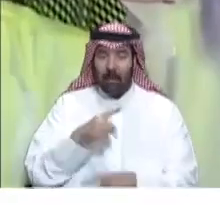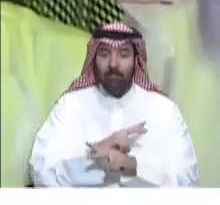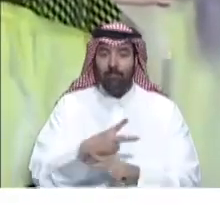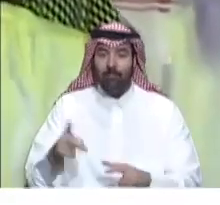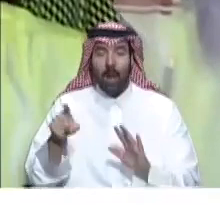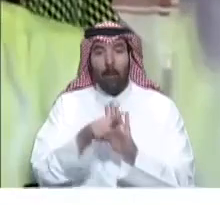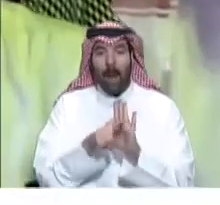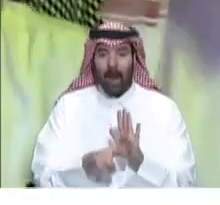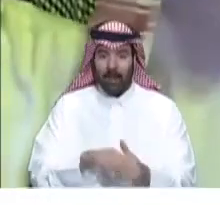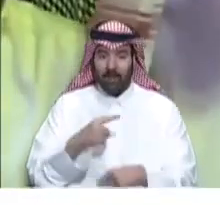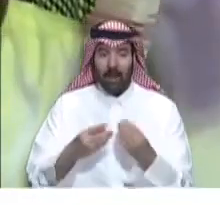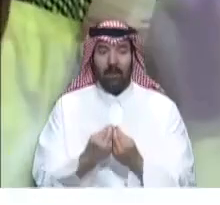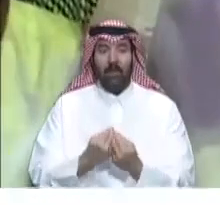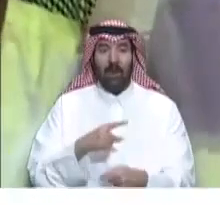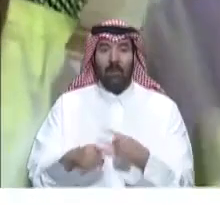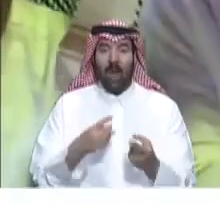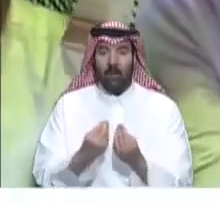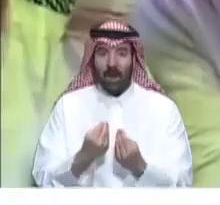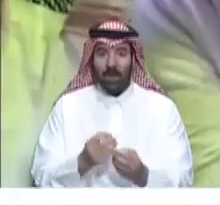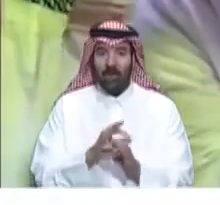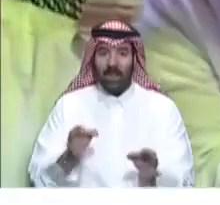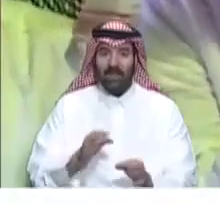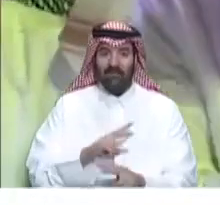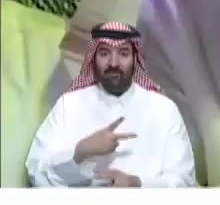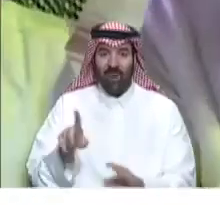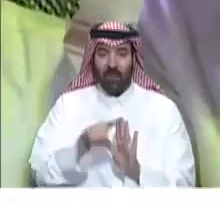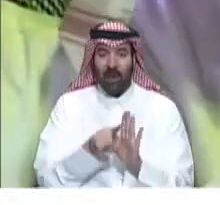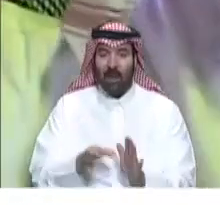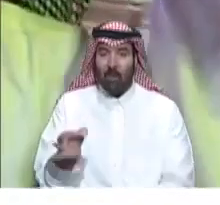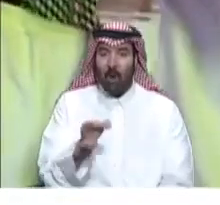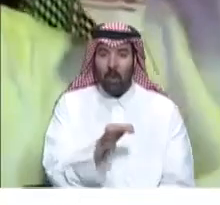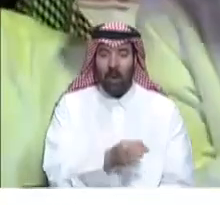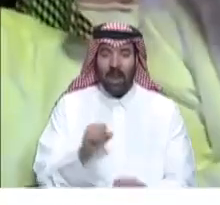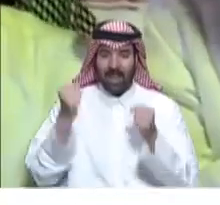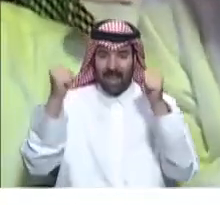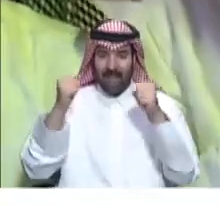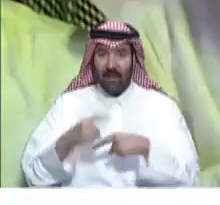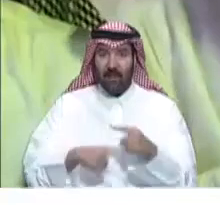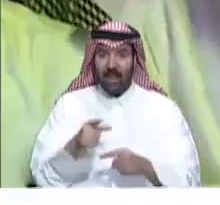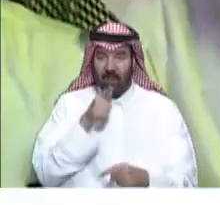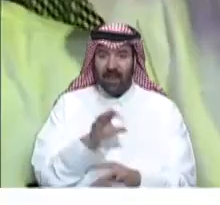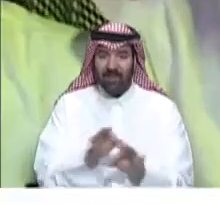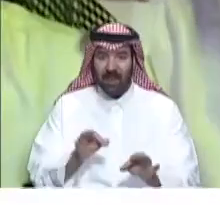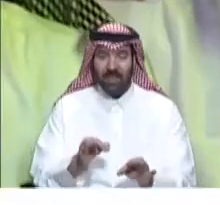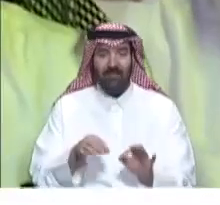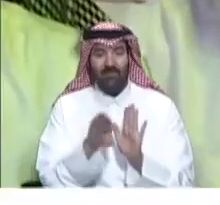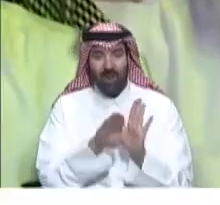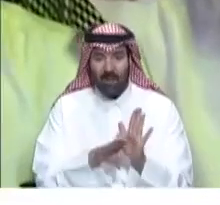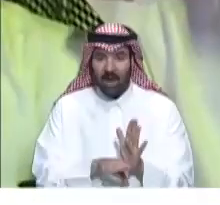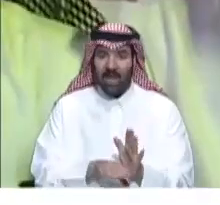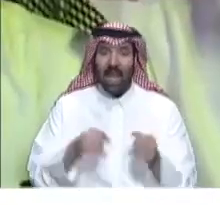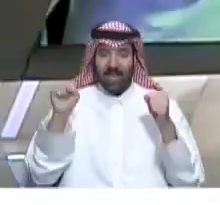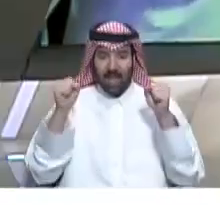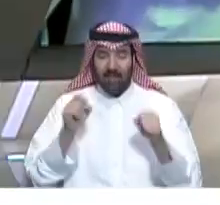بكافة الاستعدادات والتجهيزات، حيث تتعدد المواقع التي تقام فيها الفعاليات في